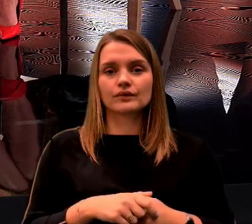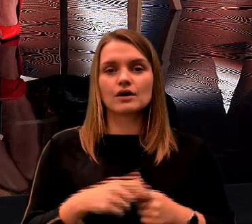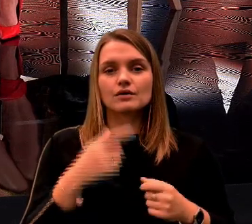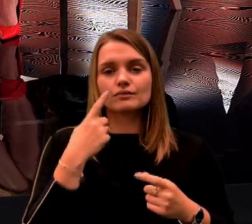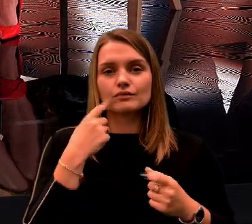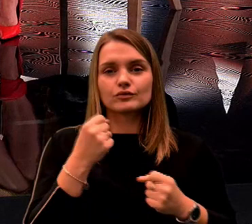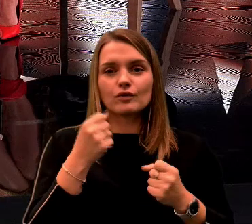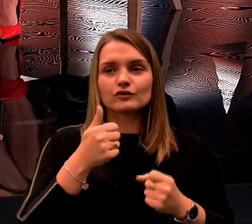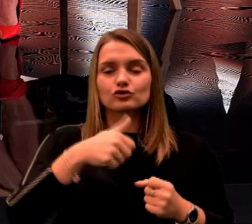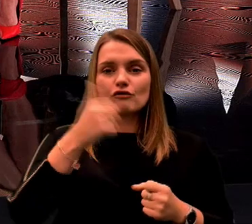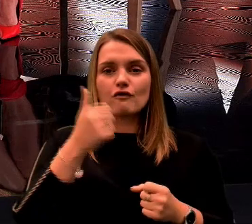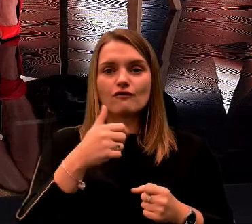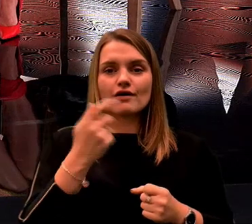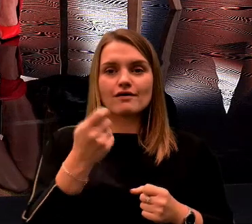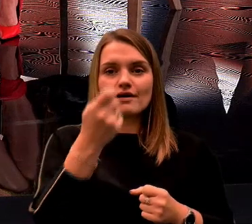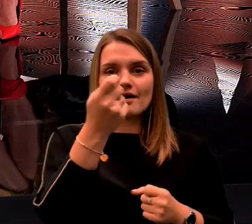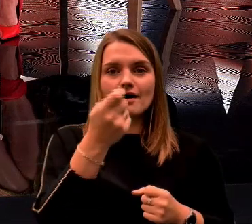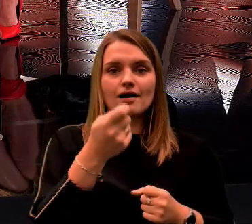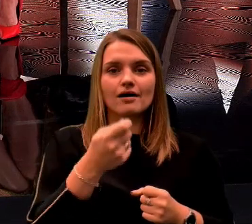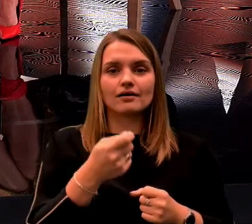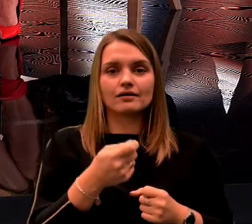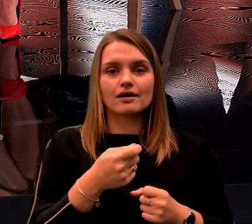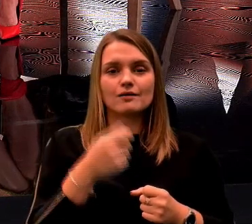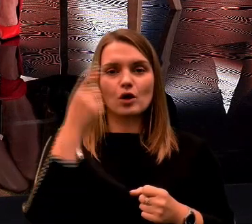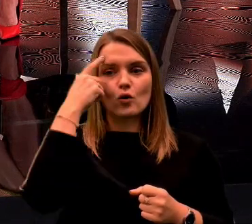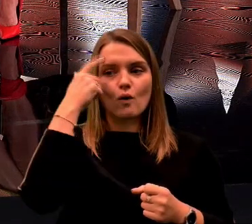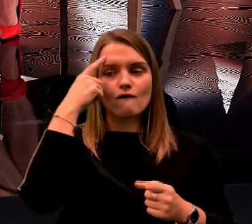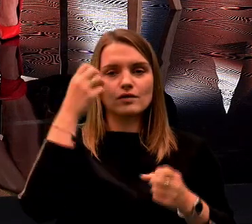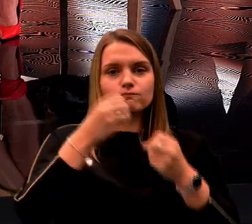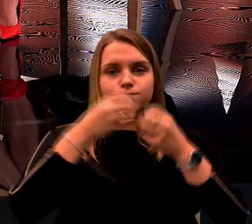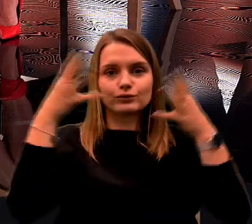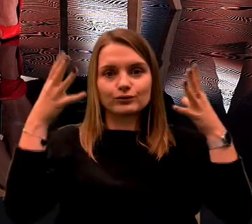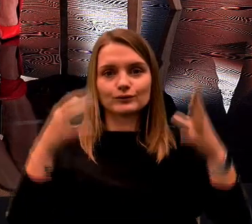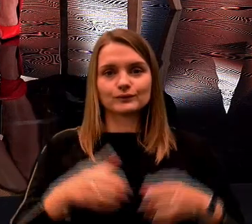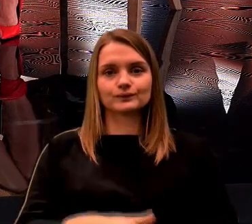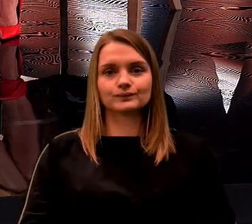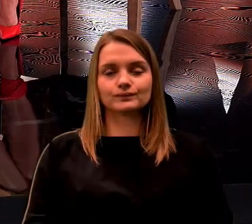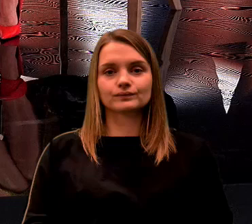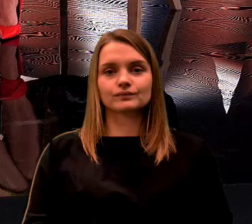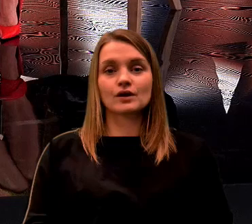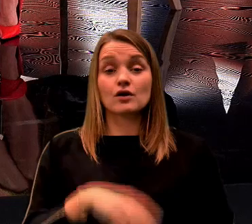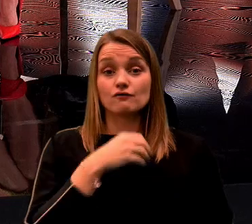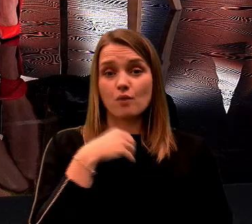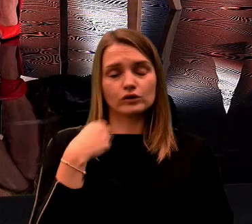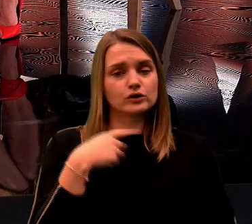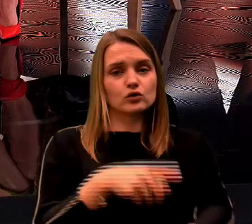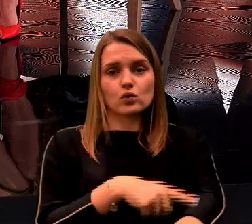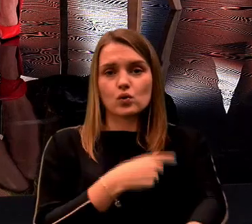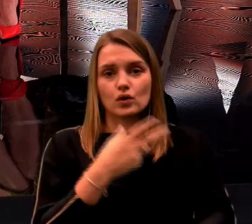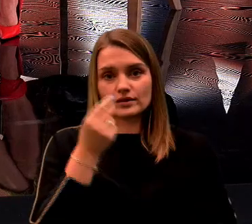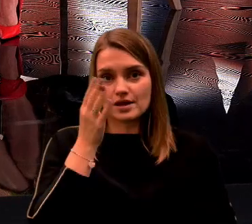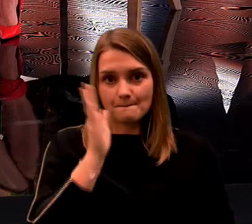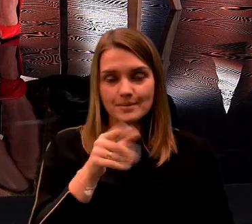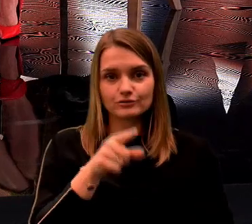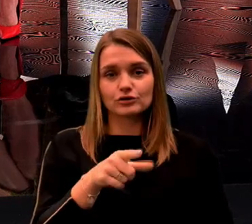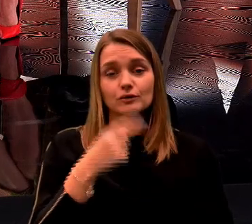szefowie jechali samochodem, by im tak głowy eksplodował. Więc obawiam się, że w Polsce długo nie usłyszymy. Chociaż koncept